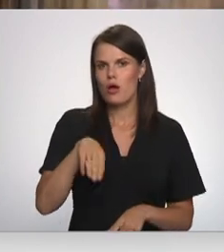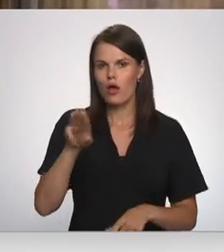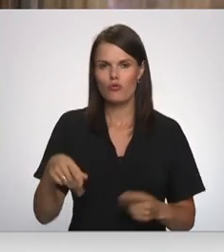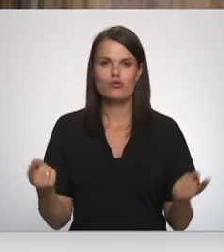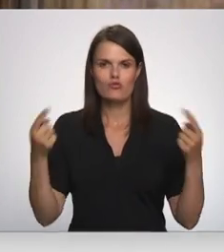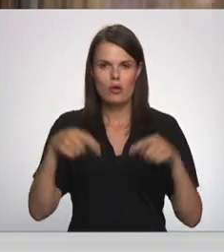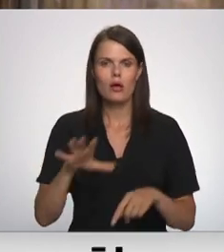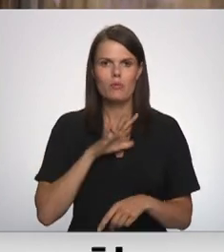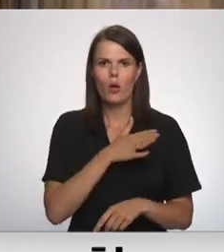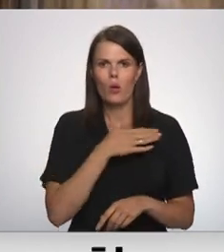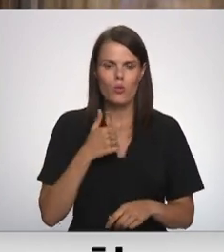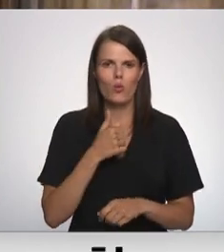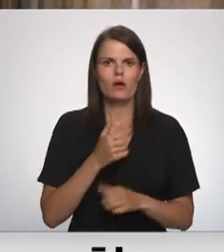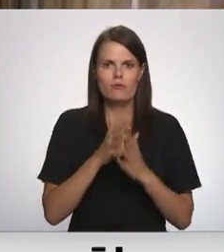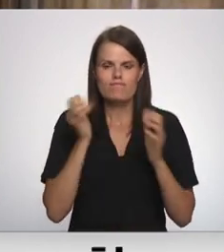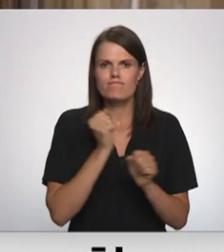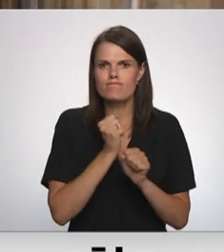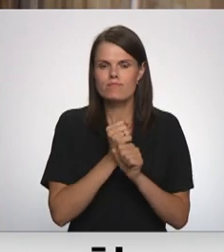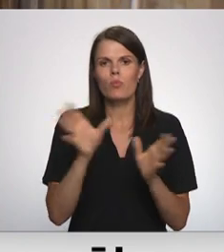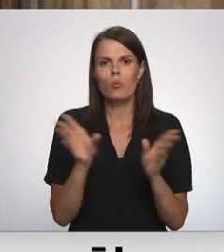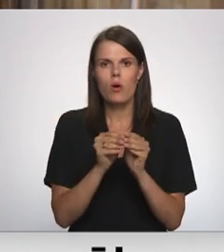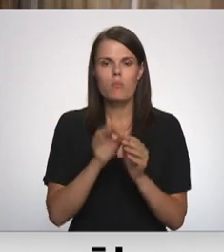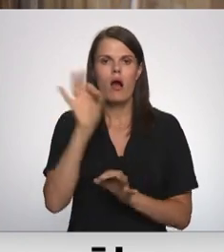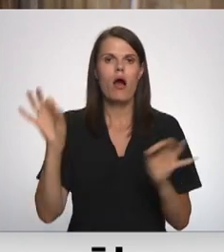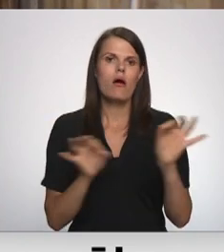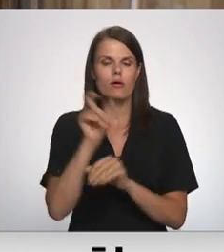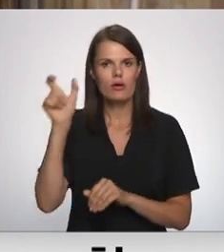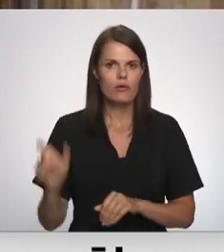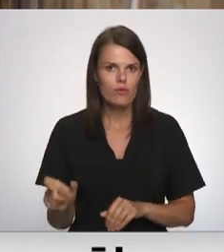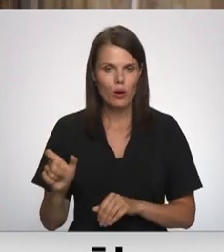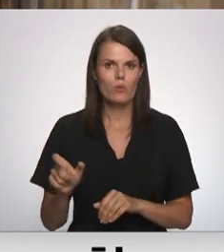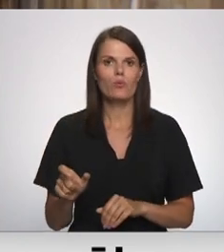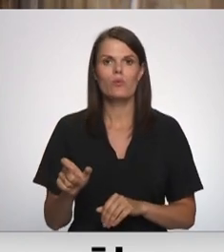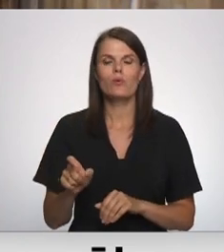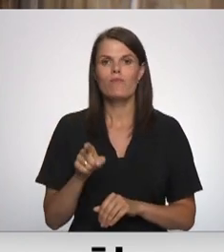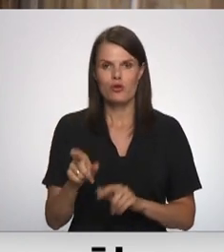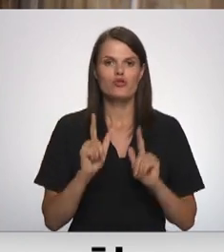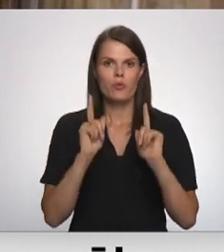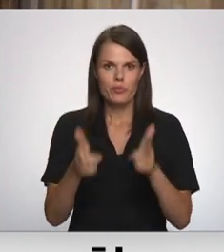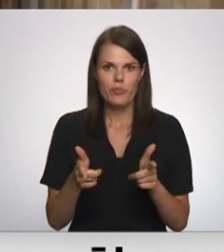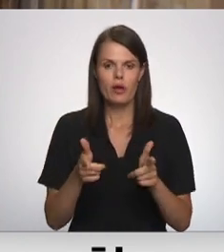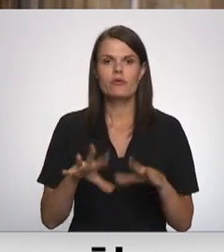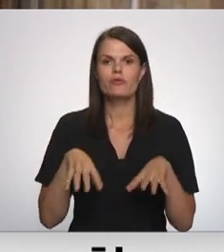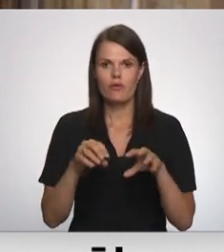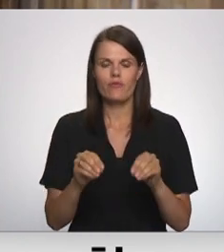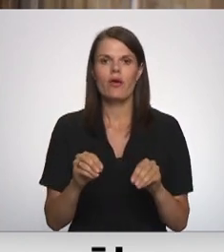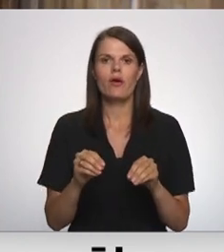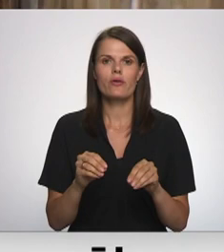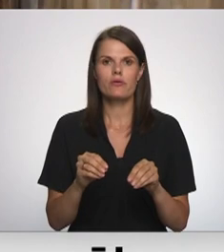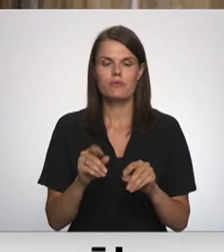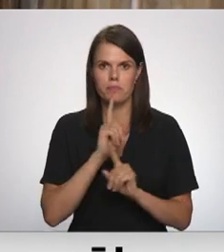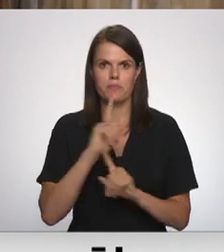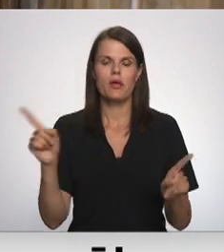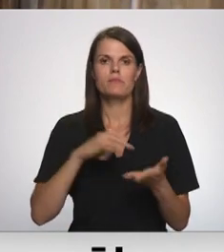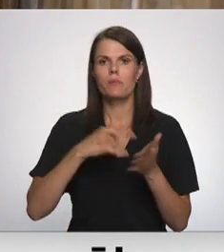bija tāds ļoti intensīvs darbs ar arhitektu Mārtiņu Dušeli, kas piekrita veikt tādu, nu, es teiktu,